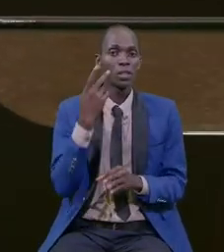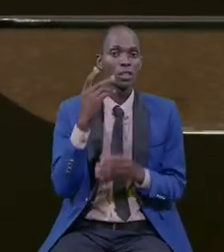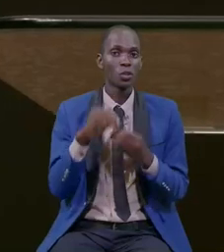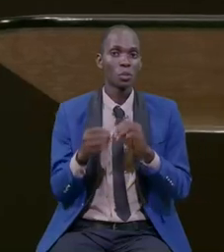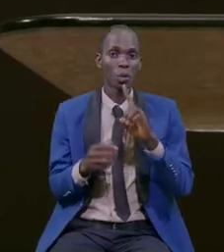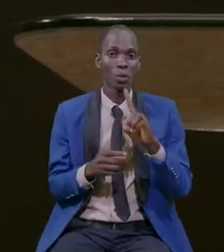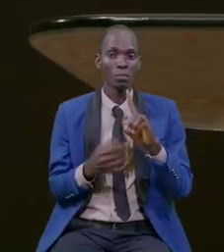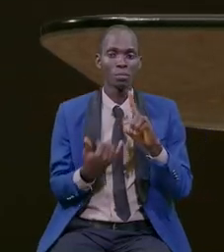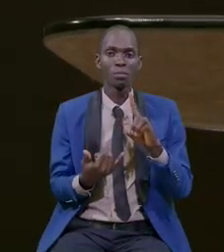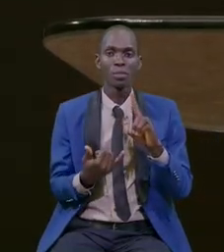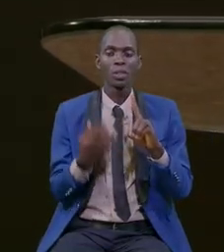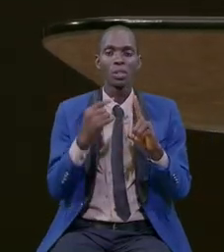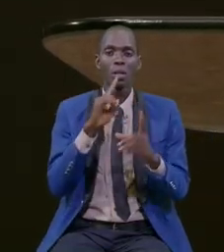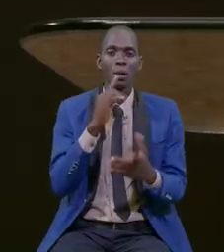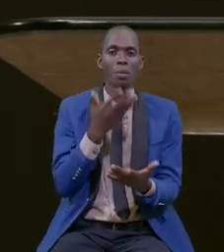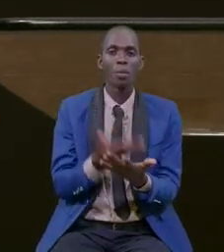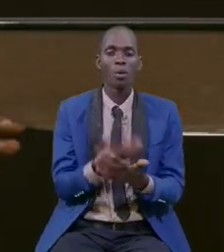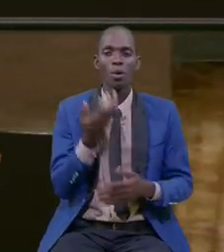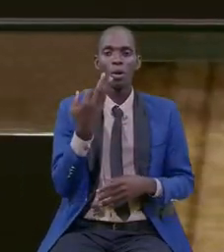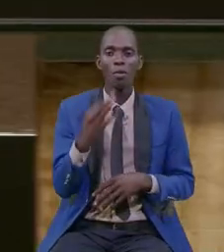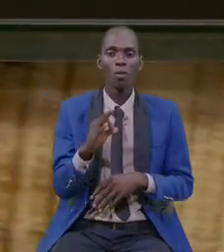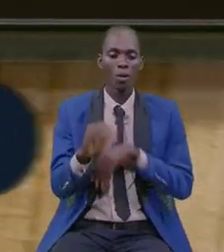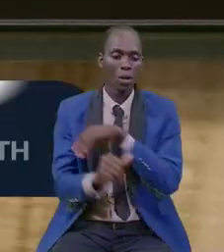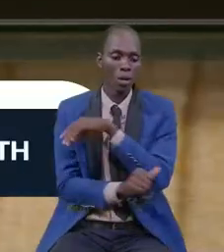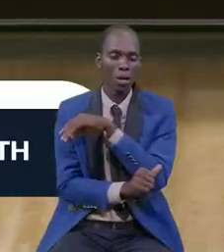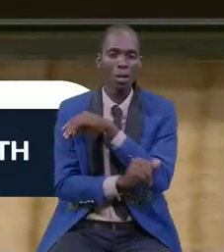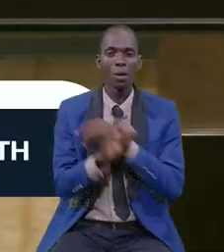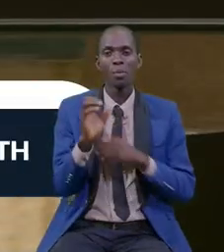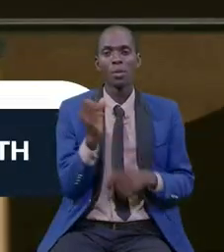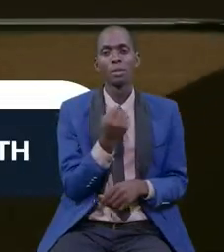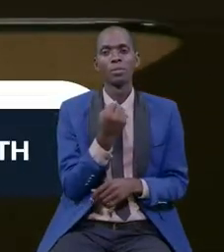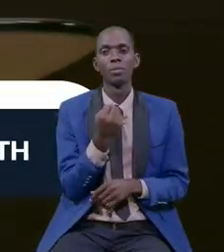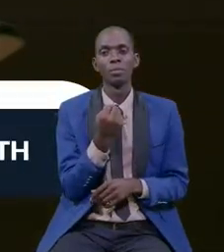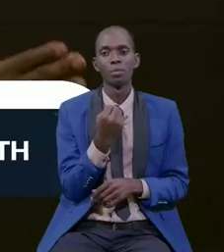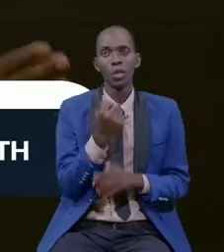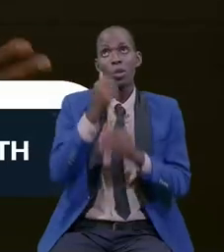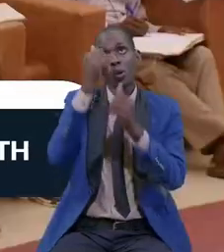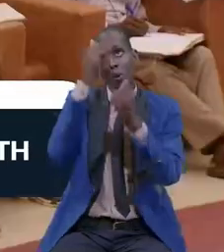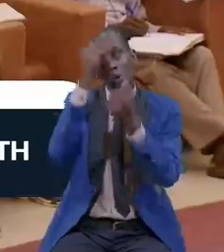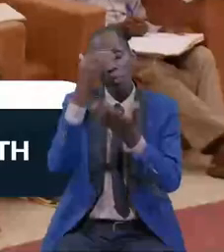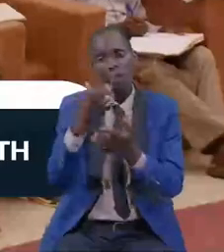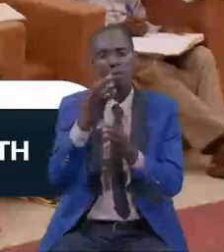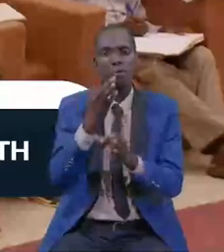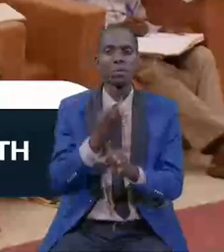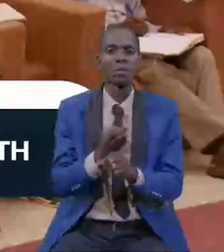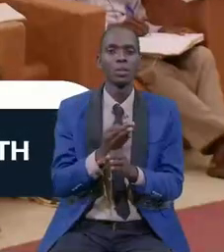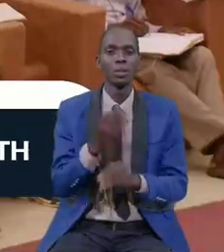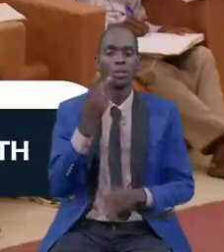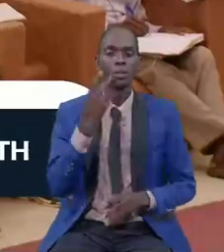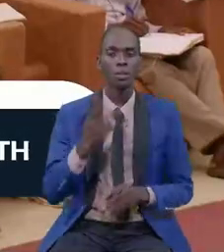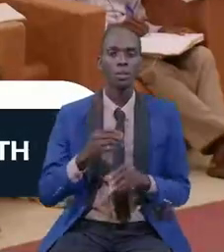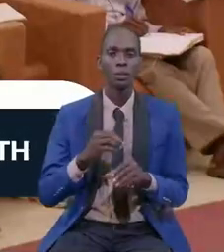venir au sous-titre 1 le sous-titre 1 c'est la preuve la preuve de la foi d'obéissance d'Abraham nous allons